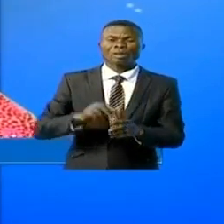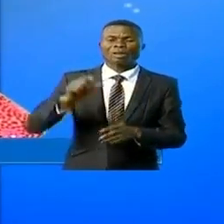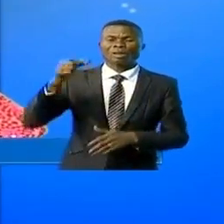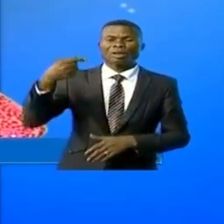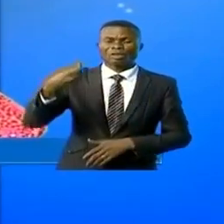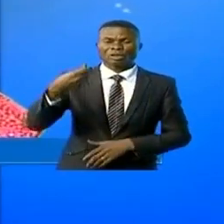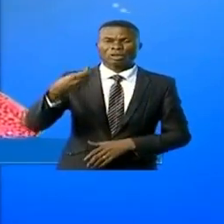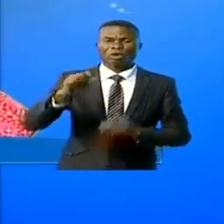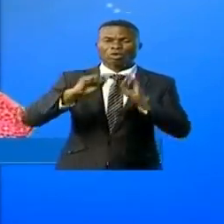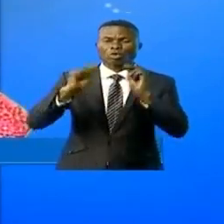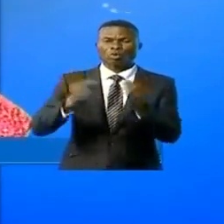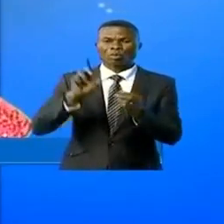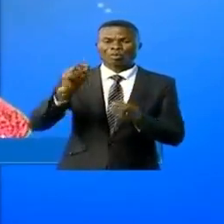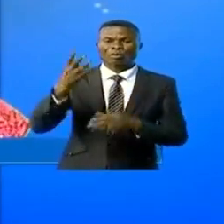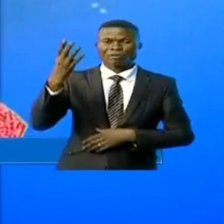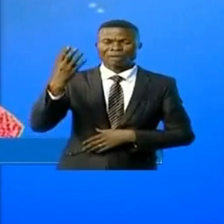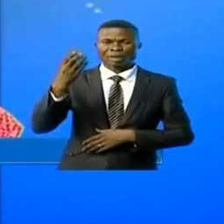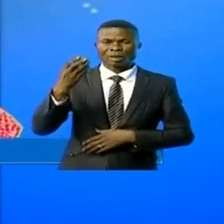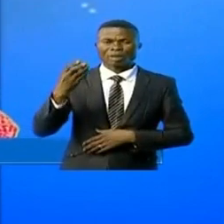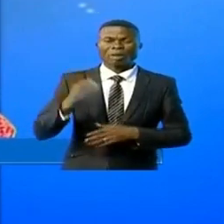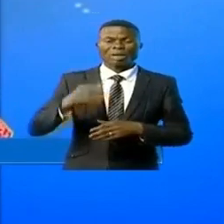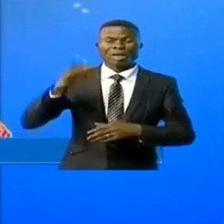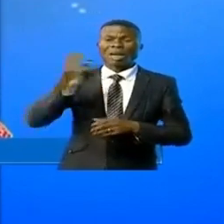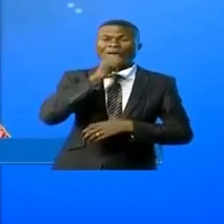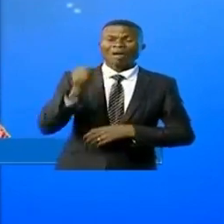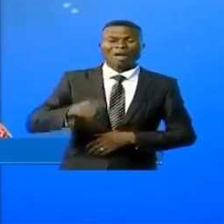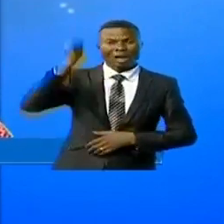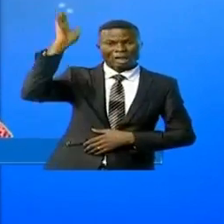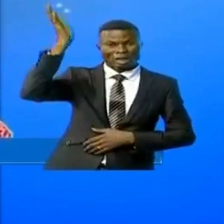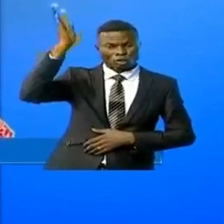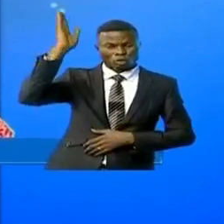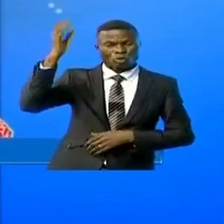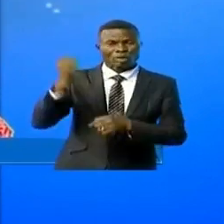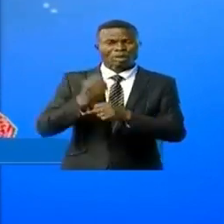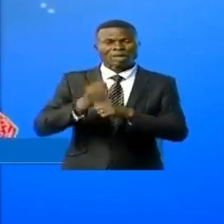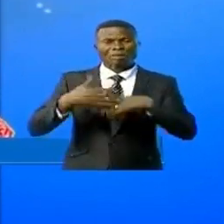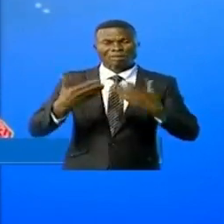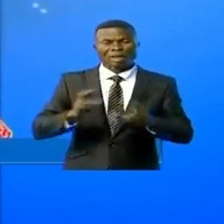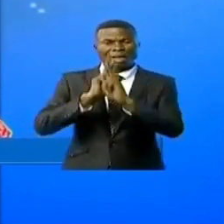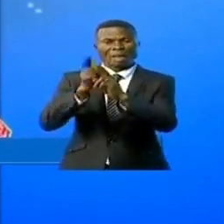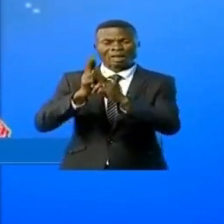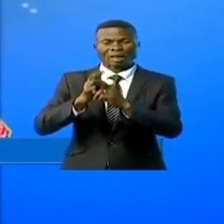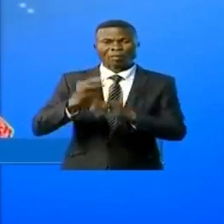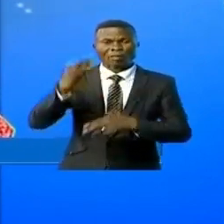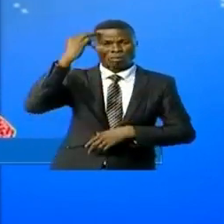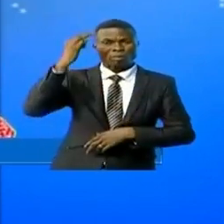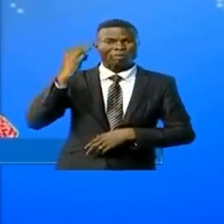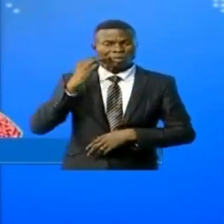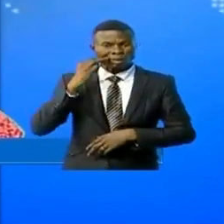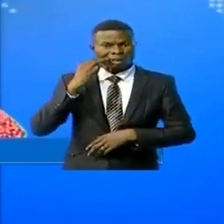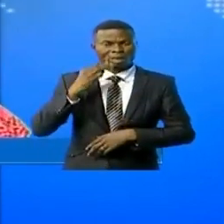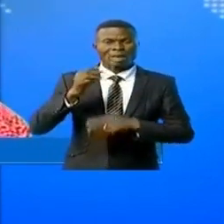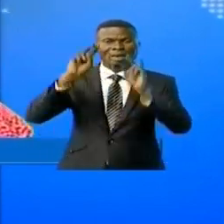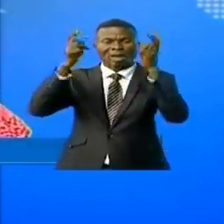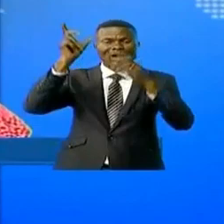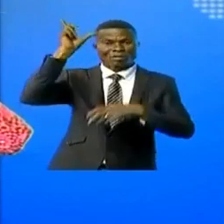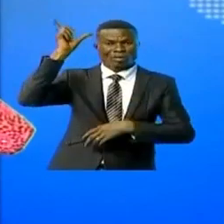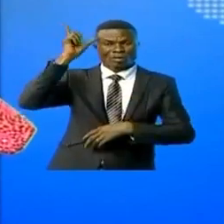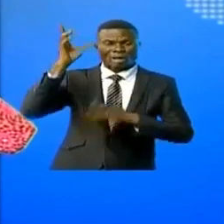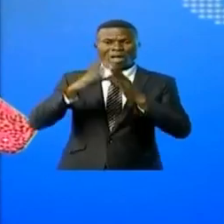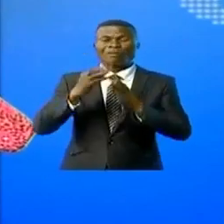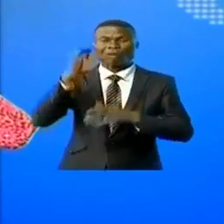sur la médiation des anciens kuluna également vous suivrez le compte rendu du conseil des ministres en direct de lubumbashi avec le